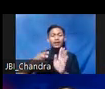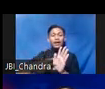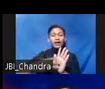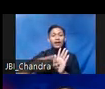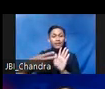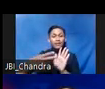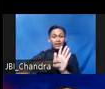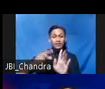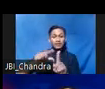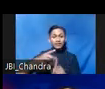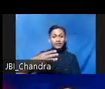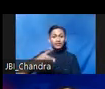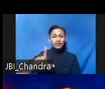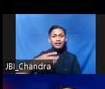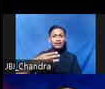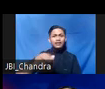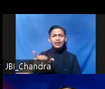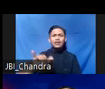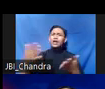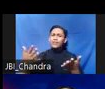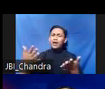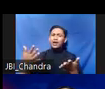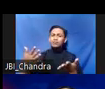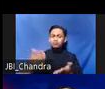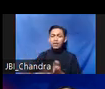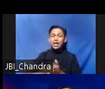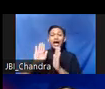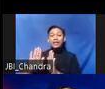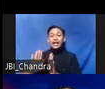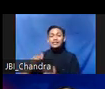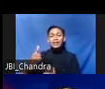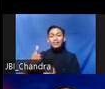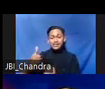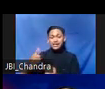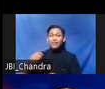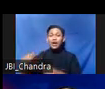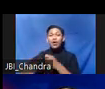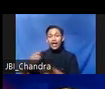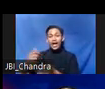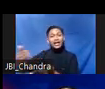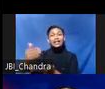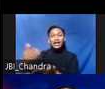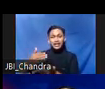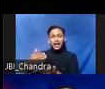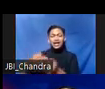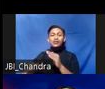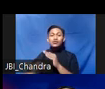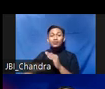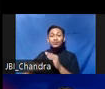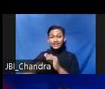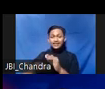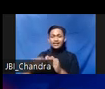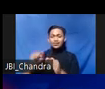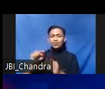ilmiah baik skripsi jurnal ebook dan revisi lain sekaligus nanti membantu teman-teman jika ingin